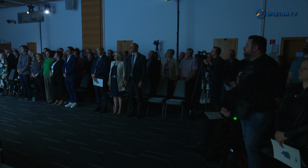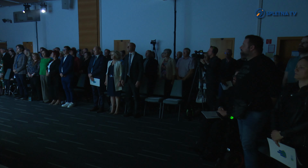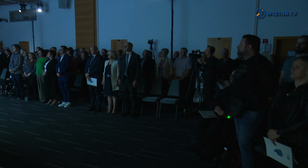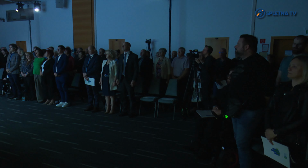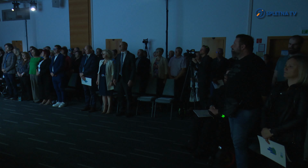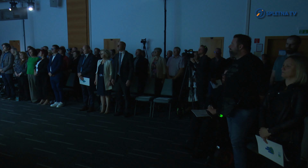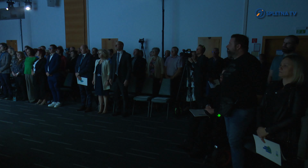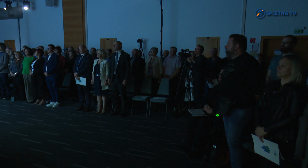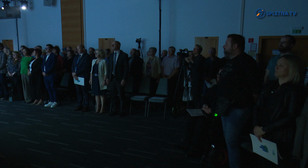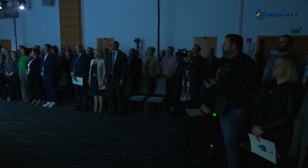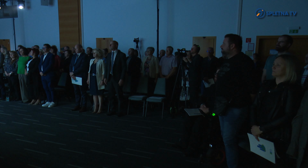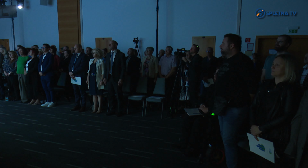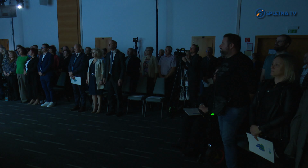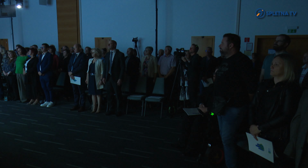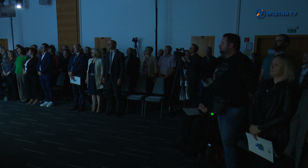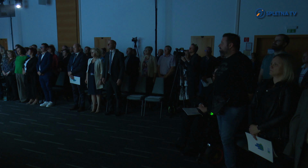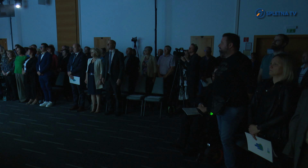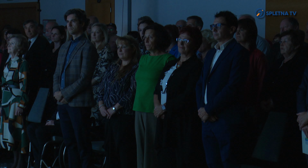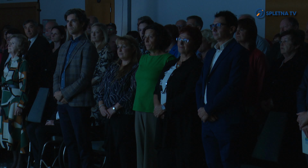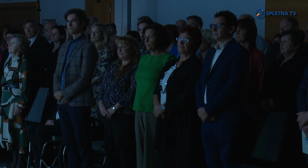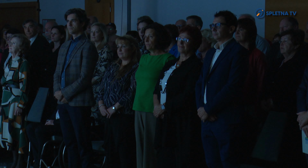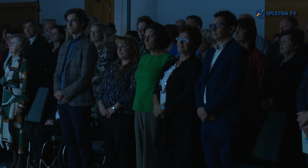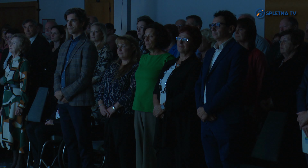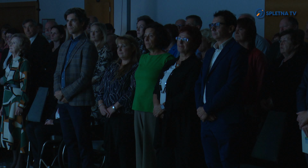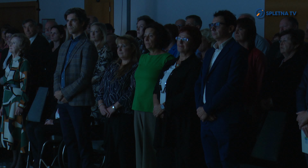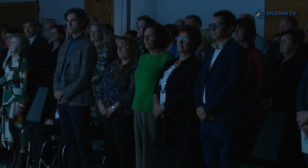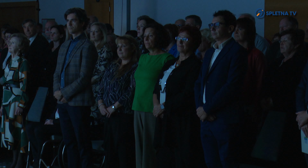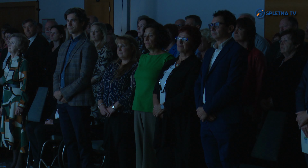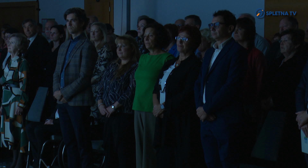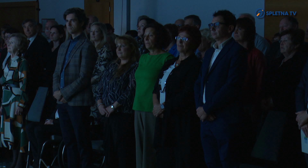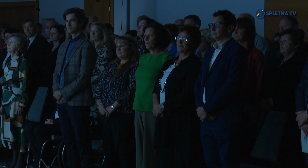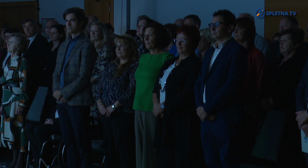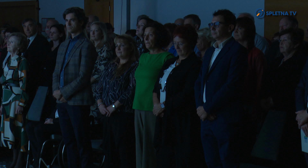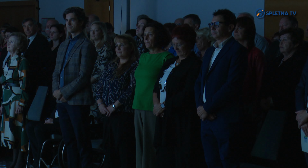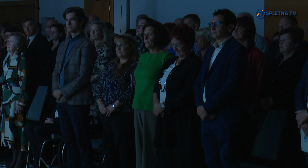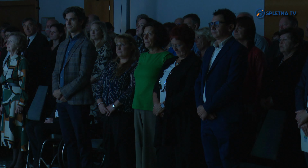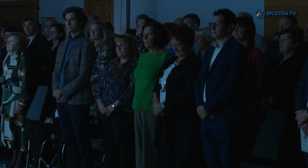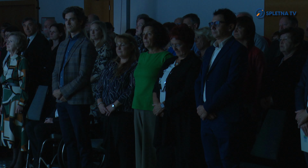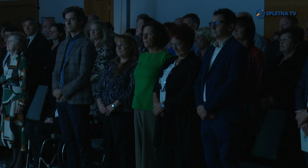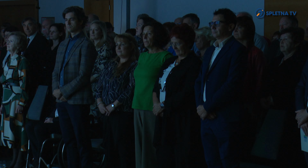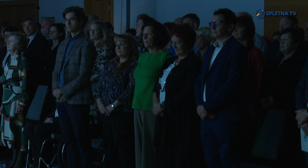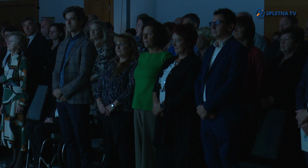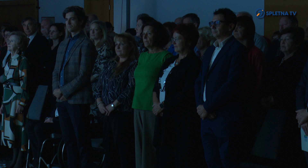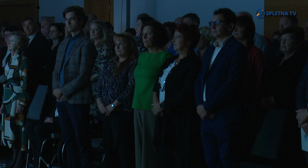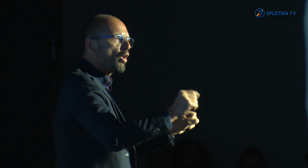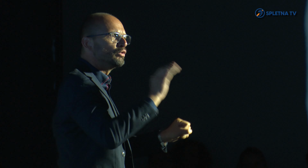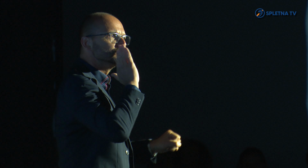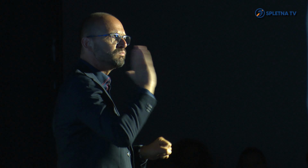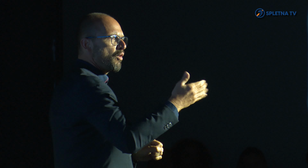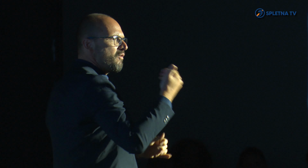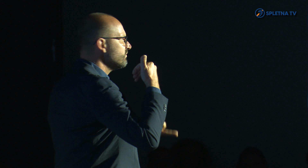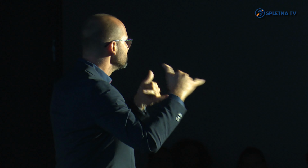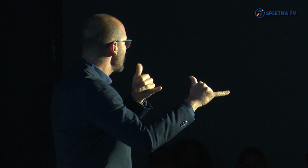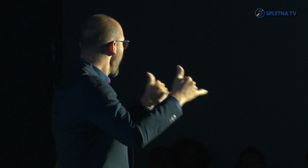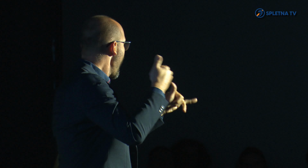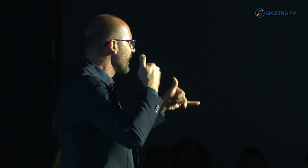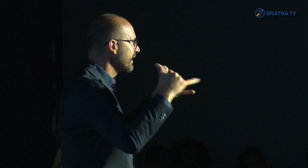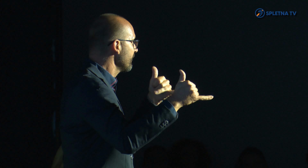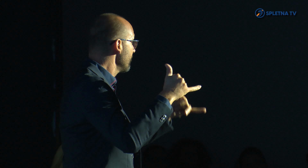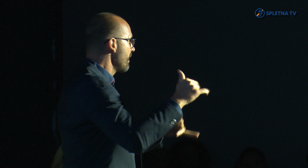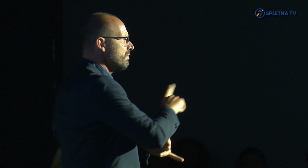da koder sonce rojak, prost bo